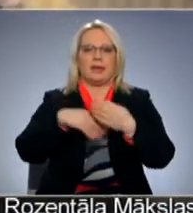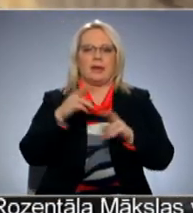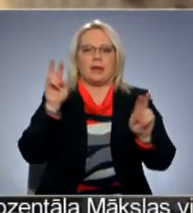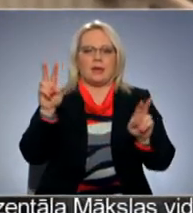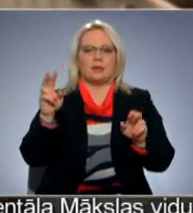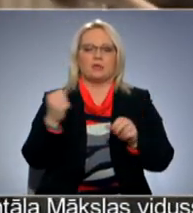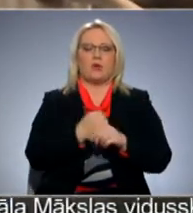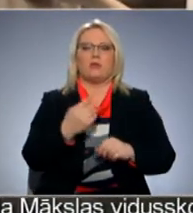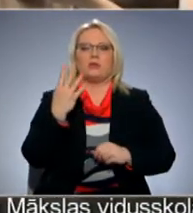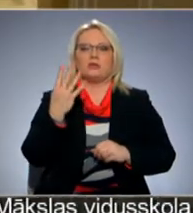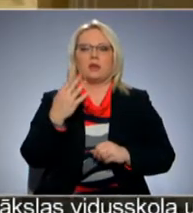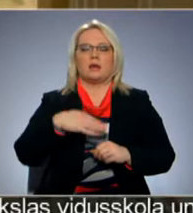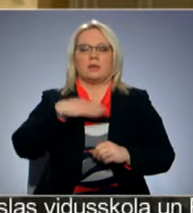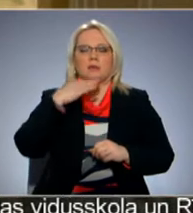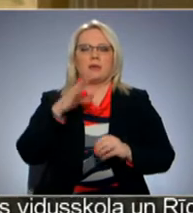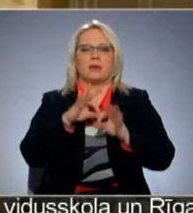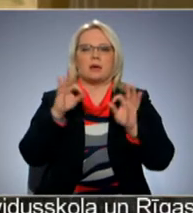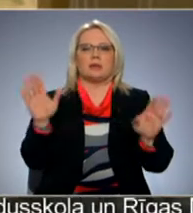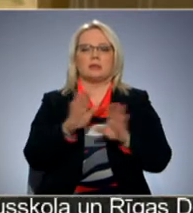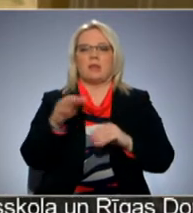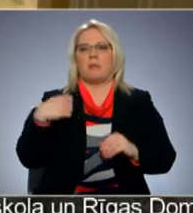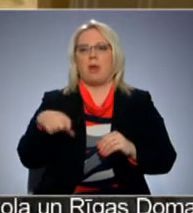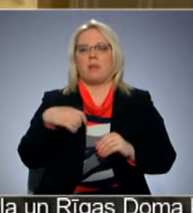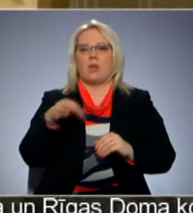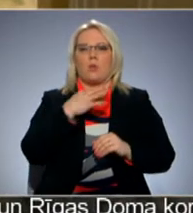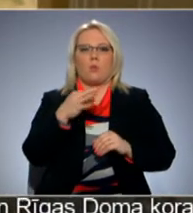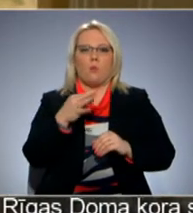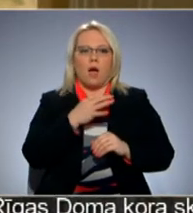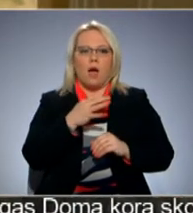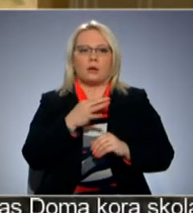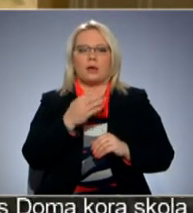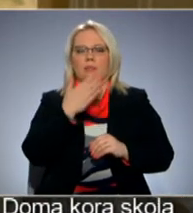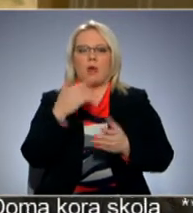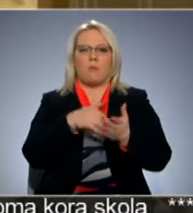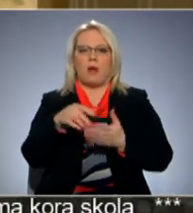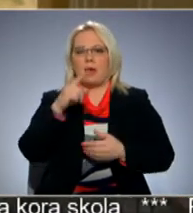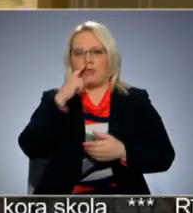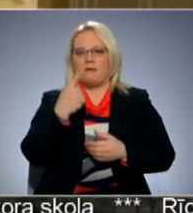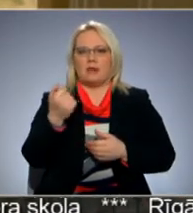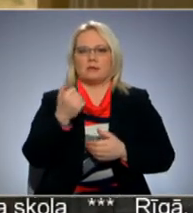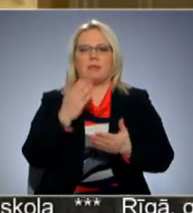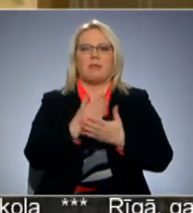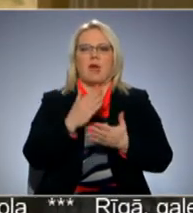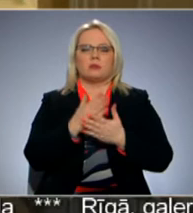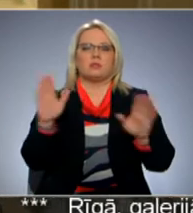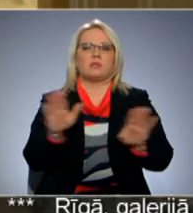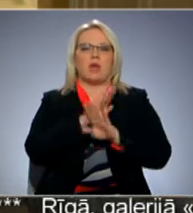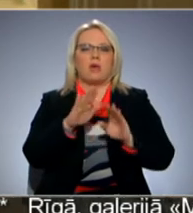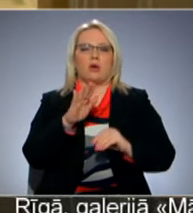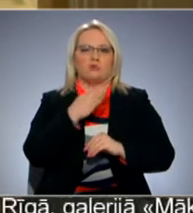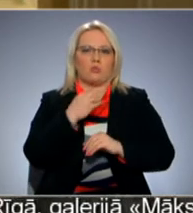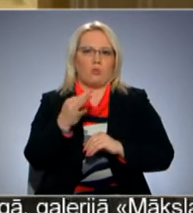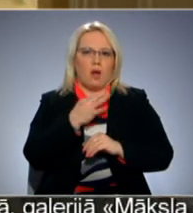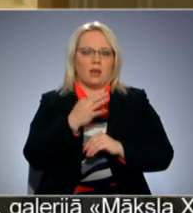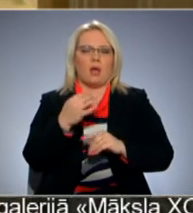klases, kad mums bija jāsāk dziedāt meiteņu korī lielajā, nav pagājis neviens gads, kad es neesmu dziedājis korī. Un,